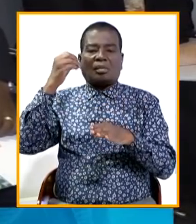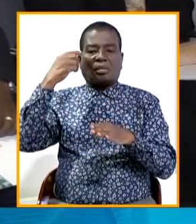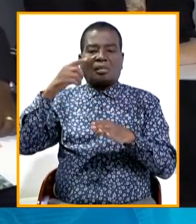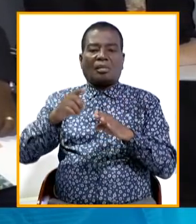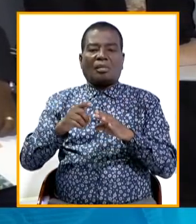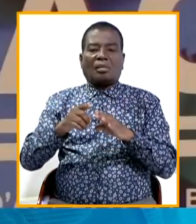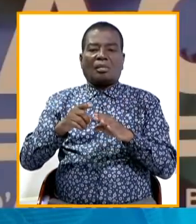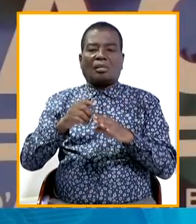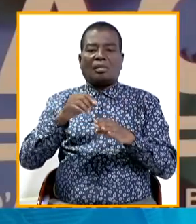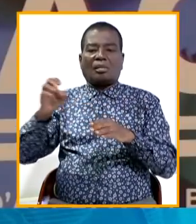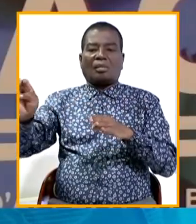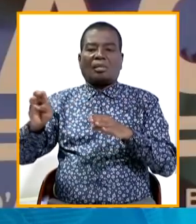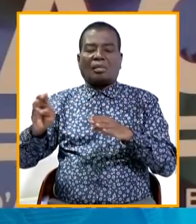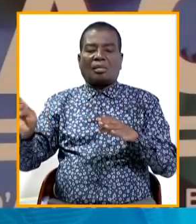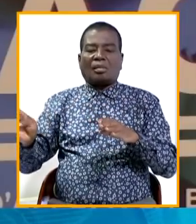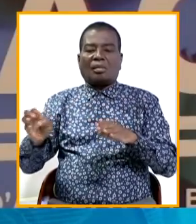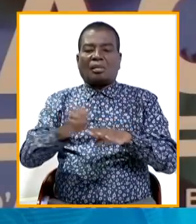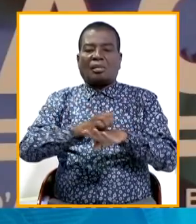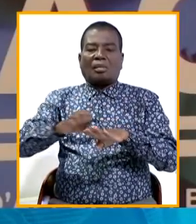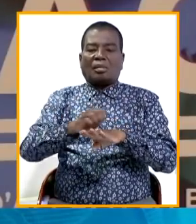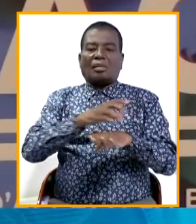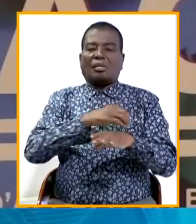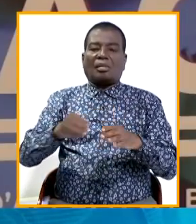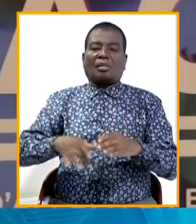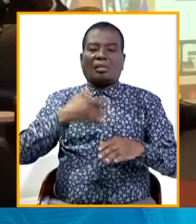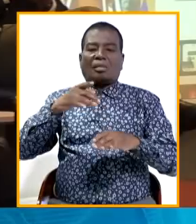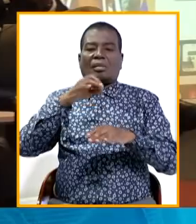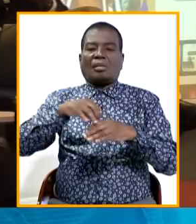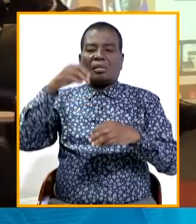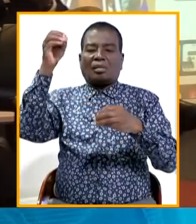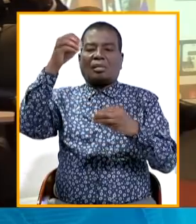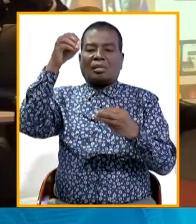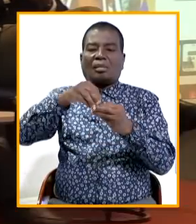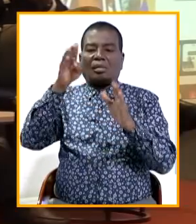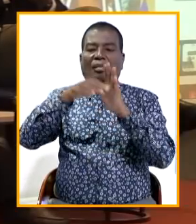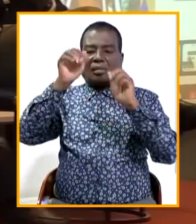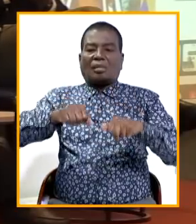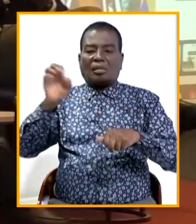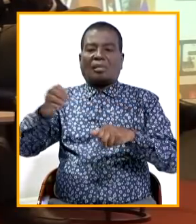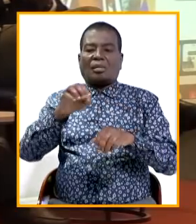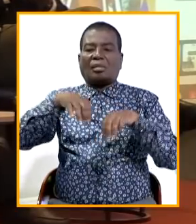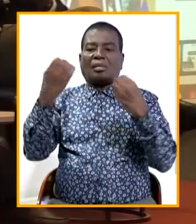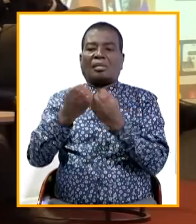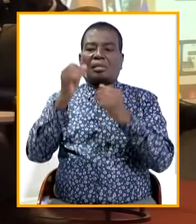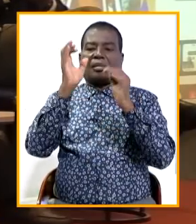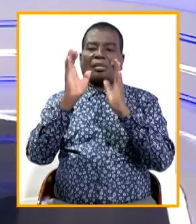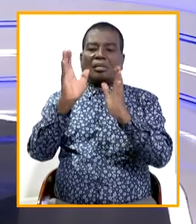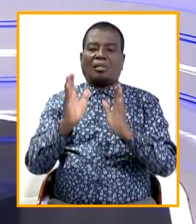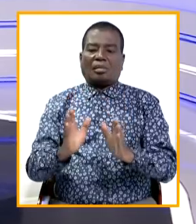Foundation. Il s'engage à accentuer la sensibilisation et le renforcement des capacités des acteurs de la société